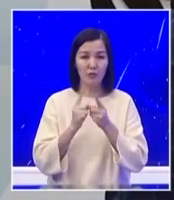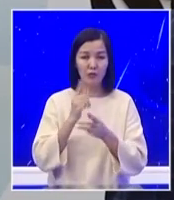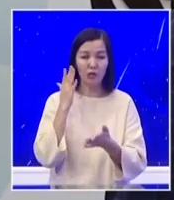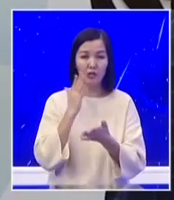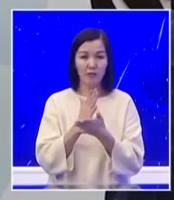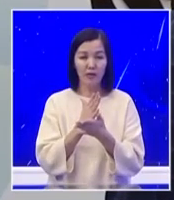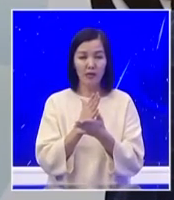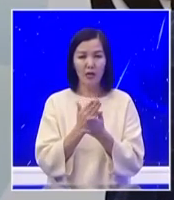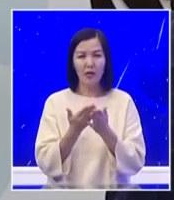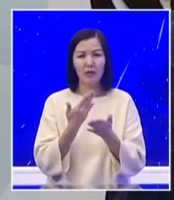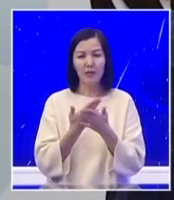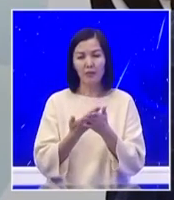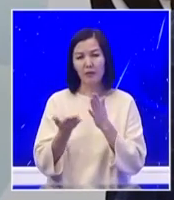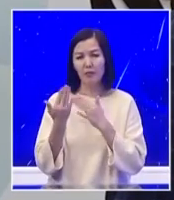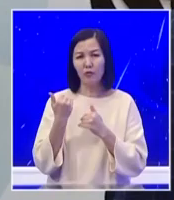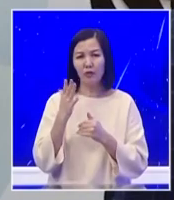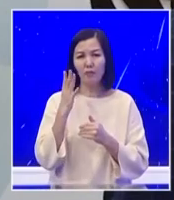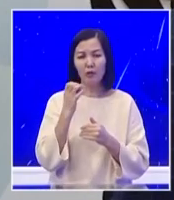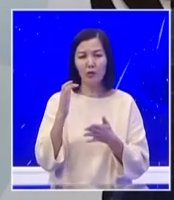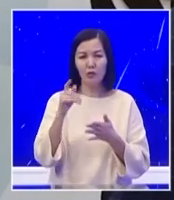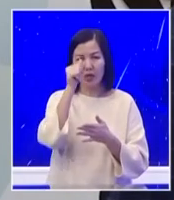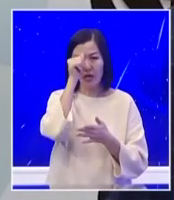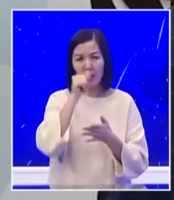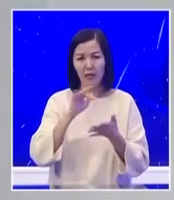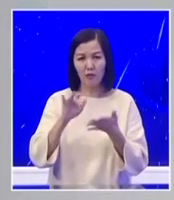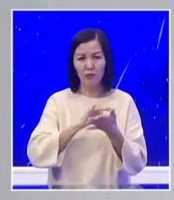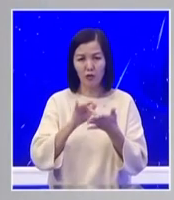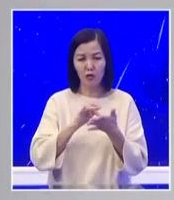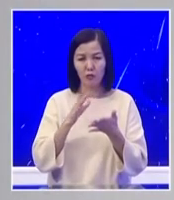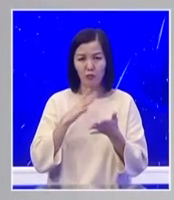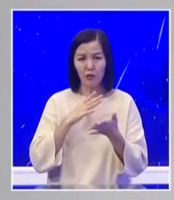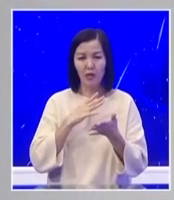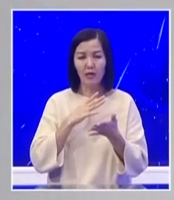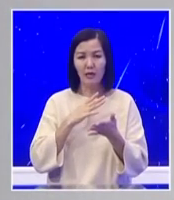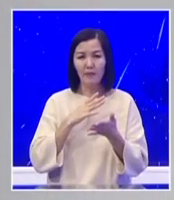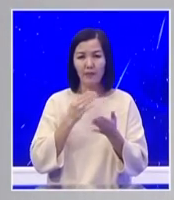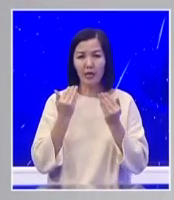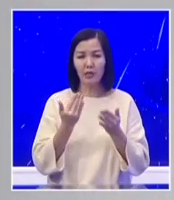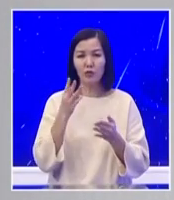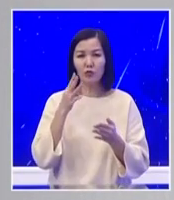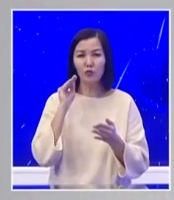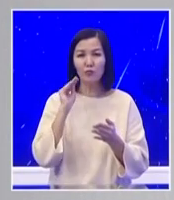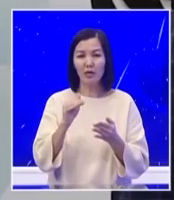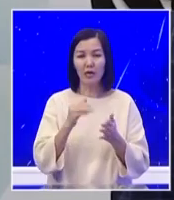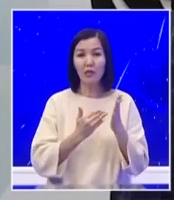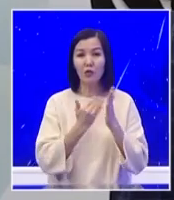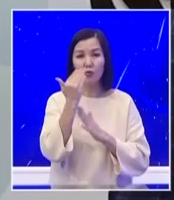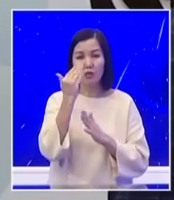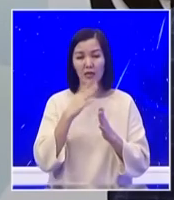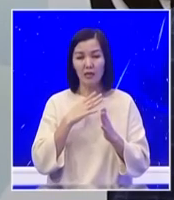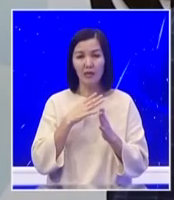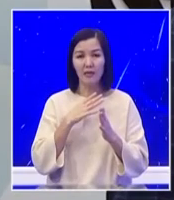бұрында 500 айлық көрсеткіштер болса, бүгінде 3000-ға дейін өсті. Одан